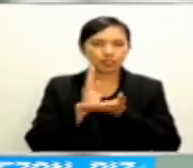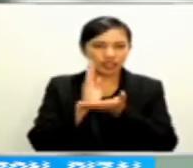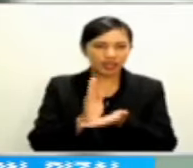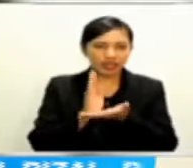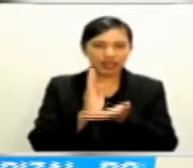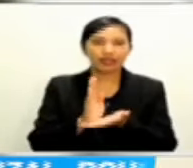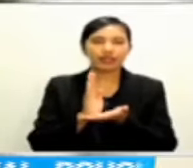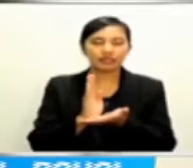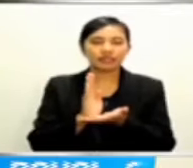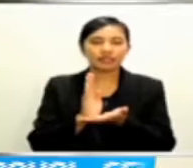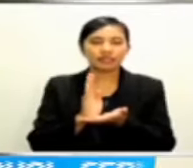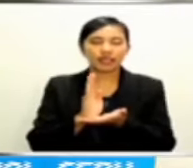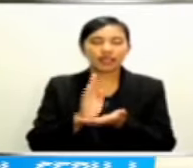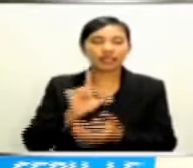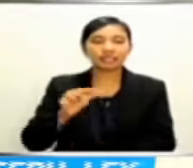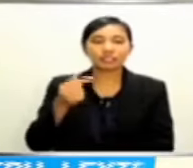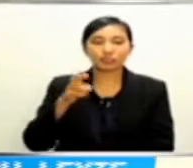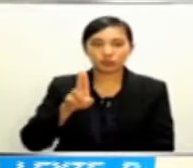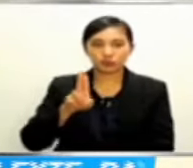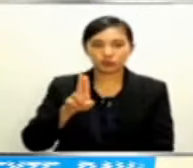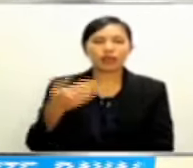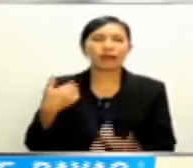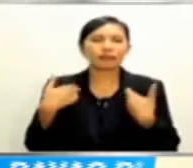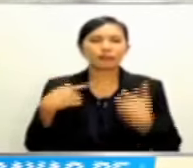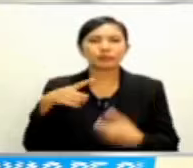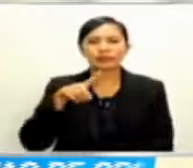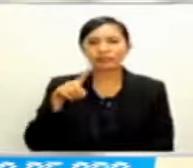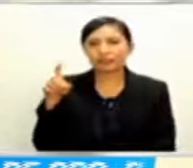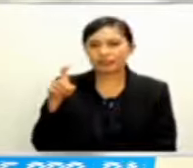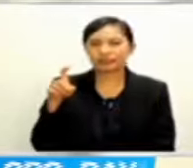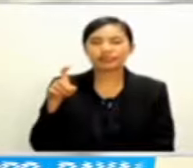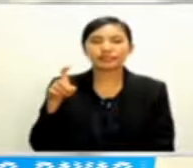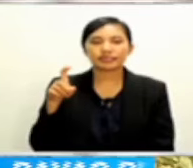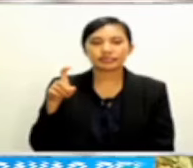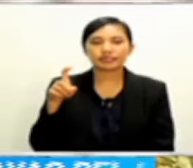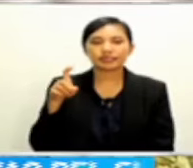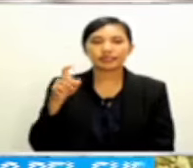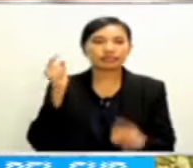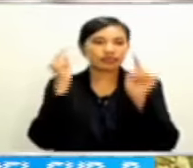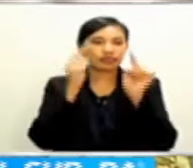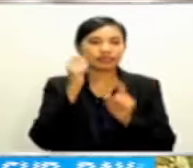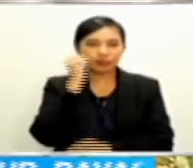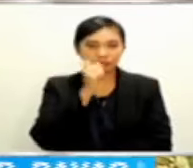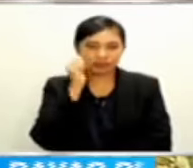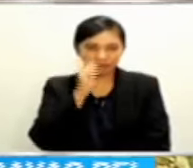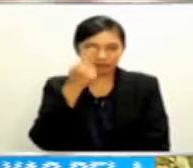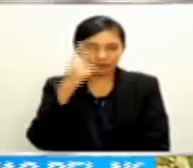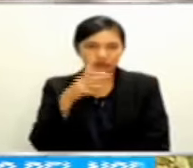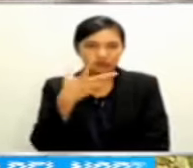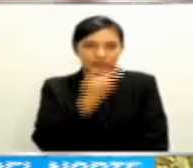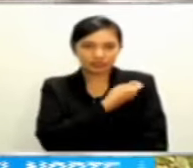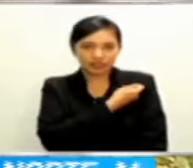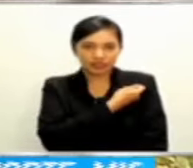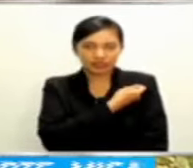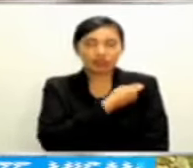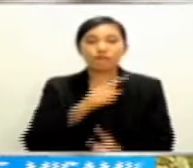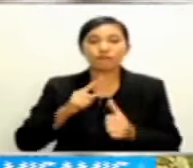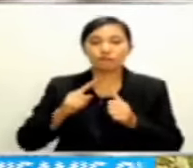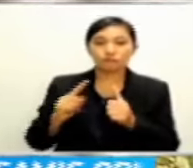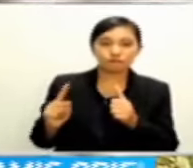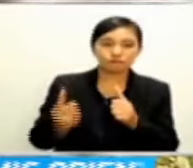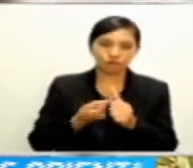ang nasa 500 tourism worker ang mababakas pa lamang ito Cony ng Tinatayang